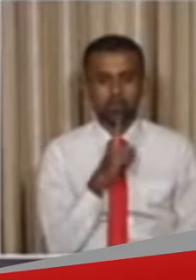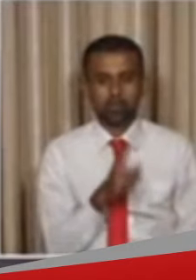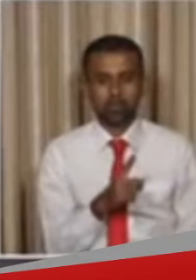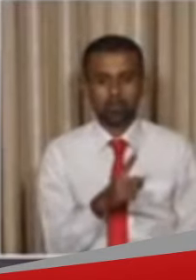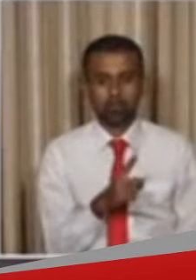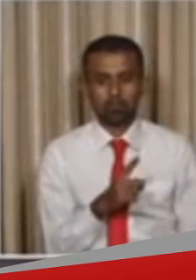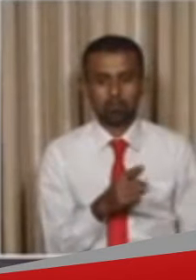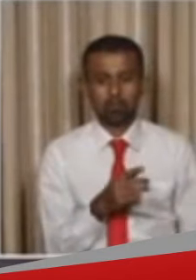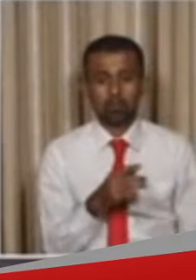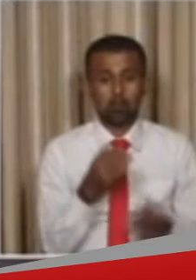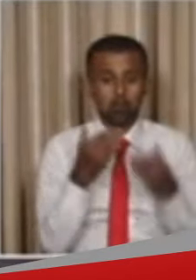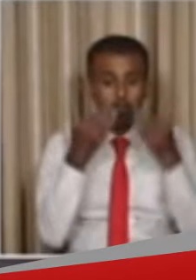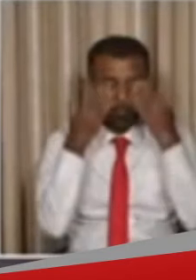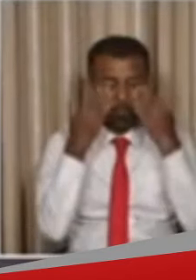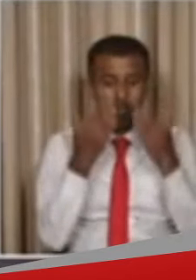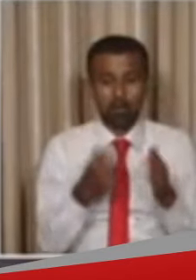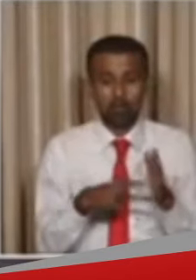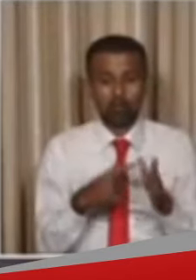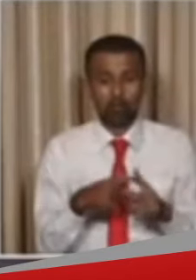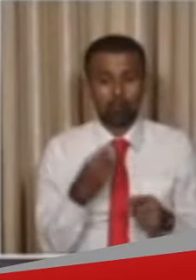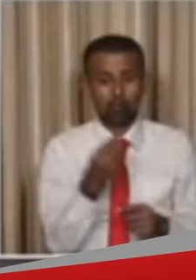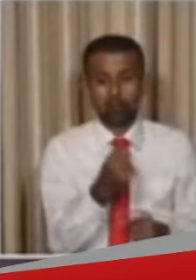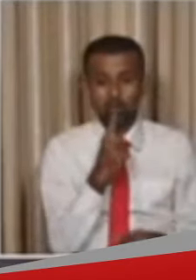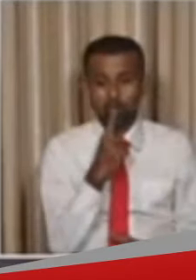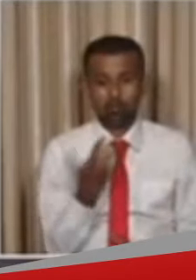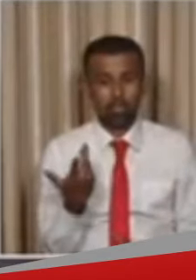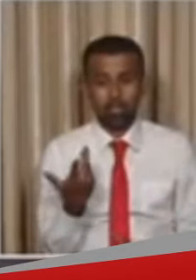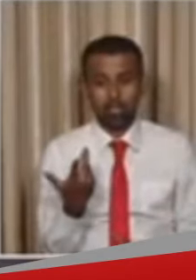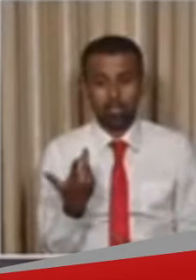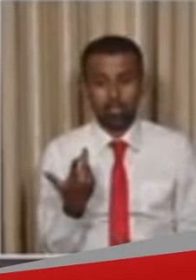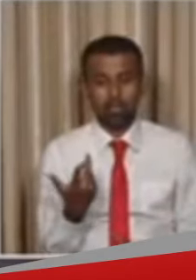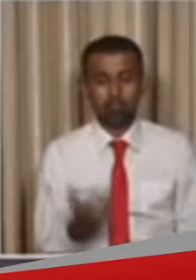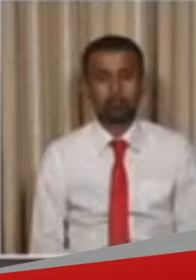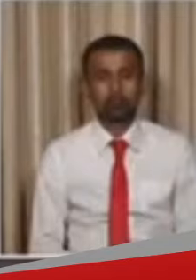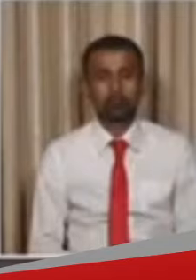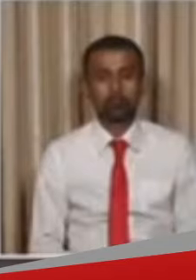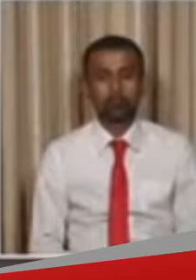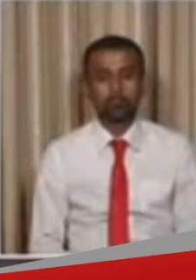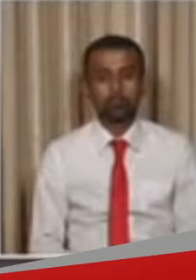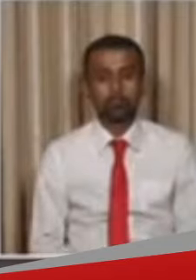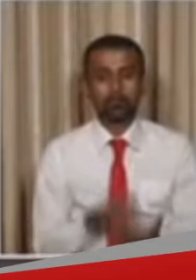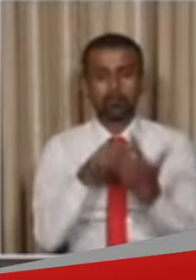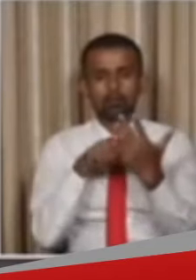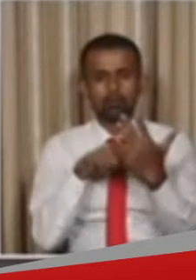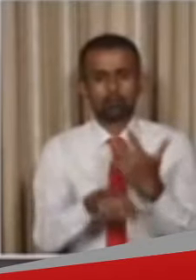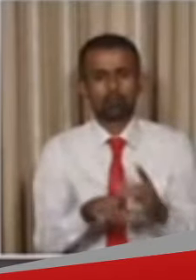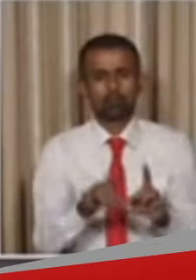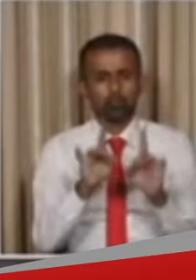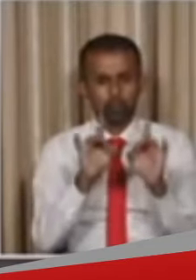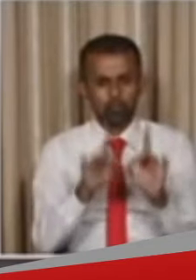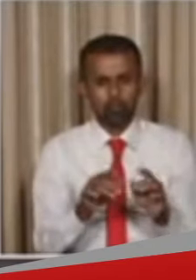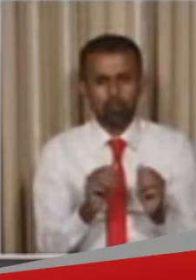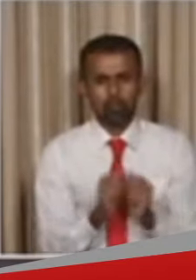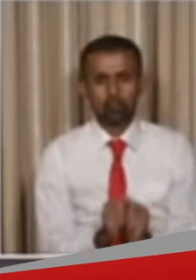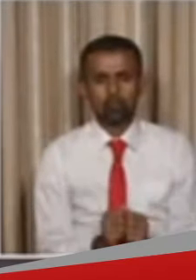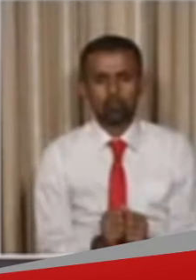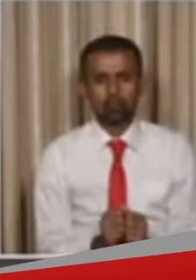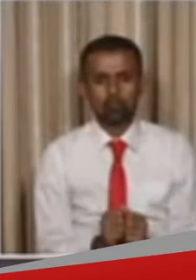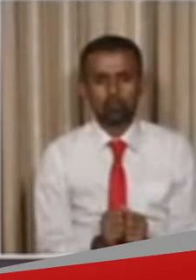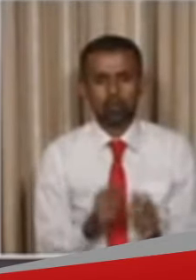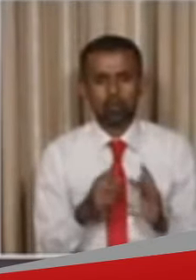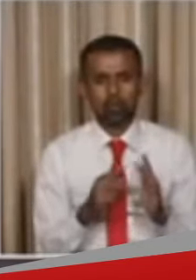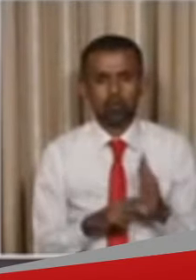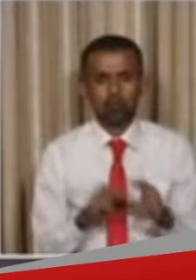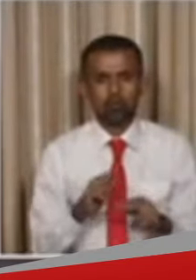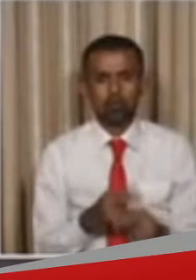දෙක වහගෙන බදු සාන දෙන්න කියලා නෙමෙයි. මේ සියල්ල අතරේ විනිවිද පෙනෙන ආකාරයට කටයුතු කරන්න ඕන කියලා IMF